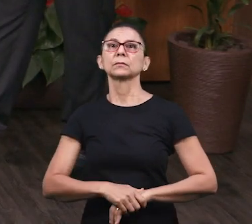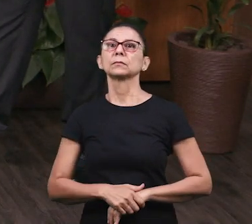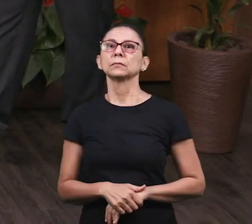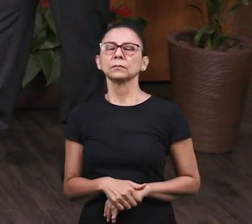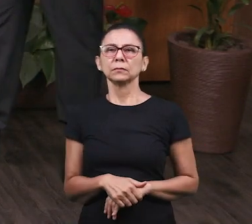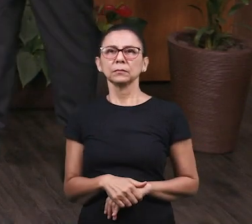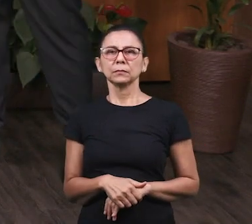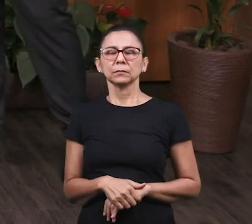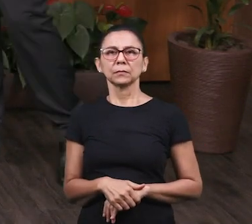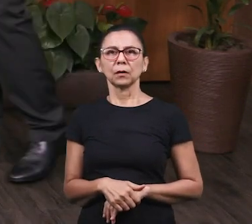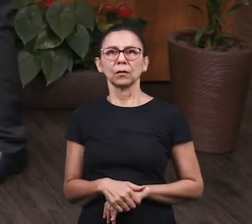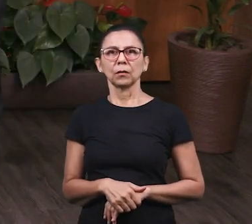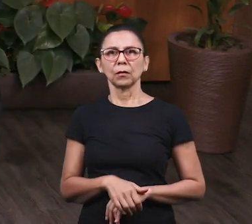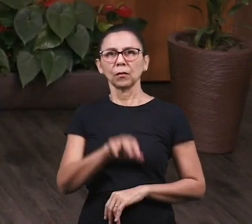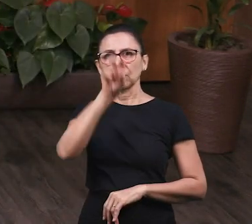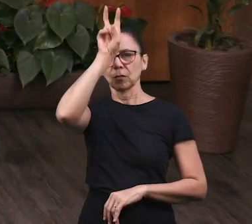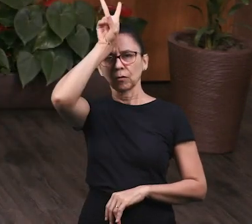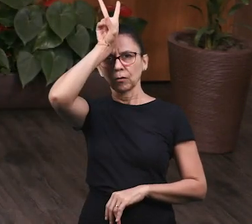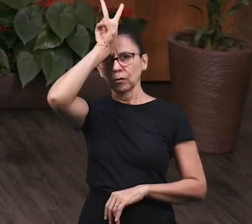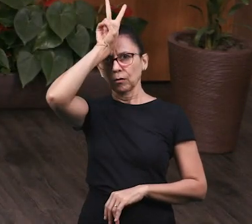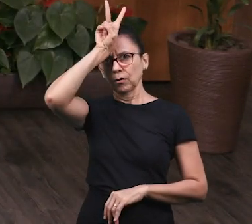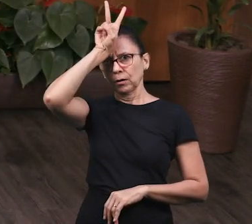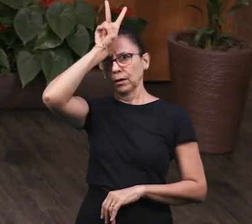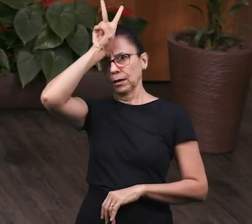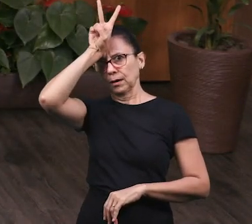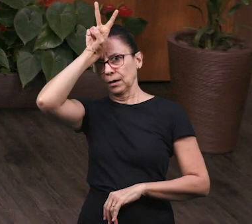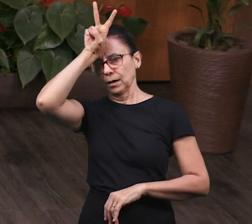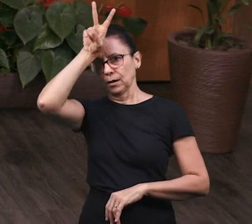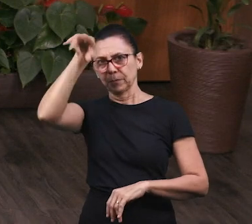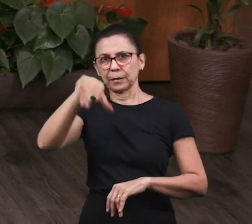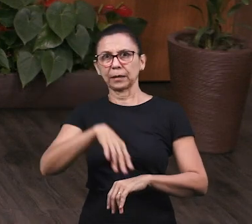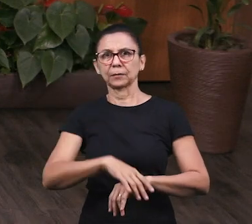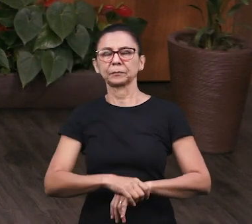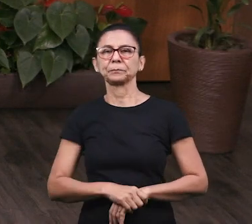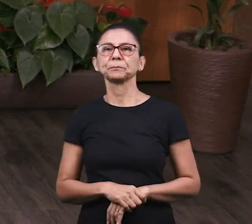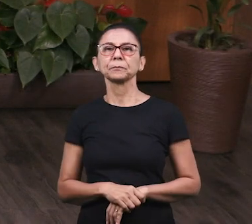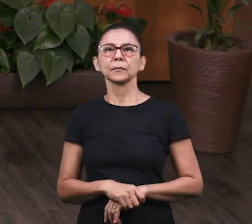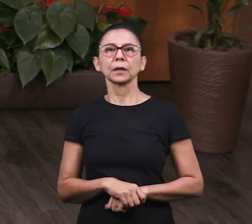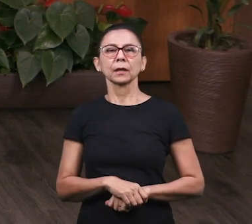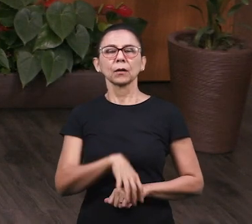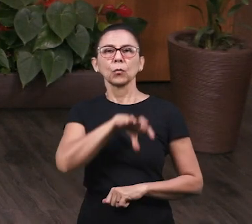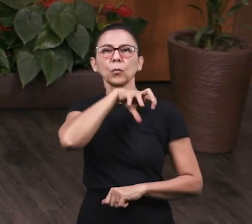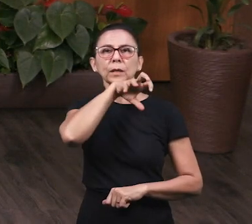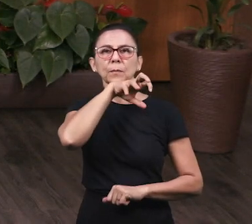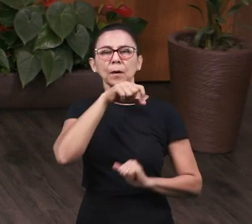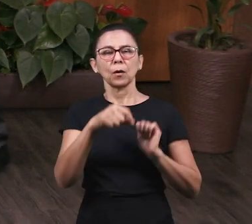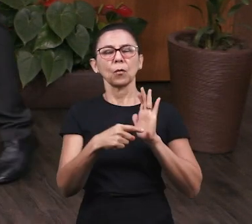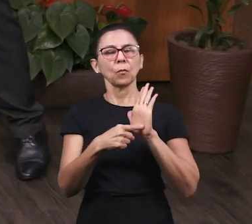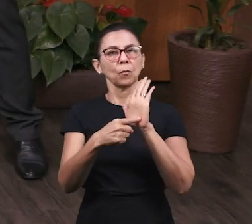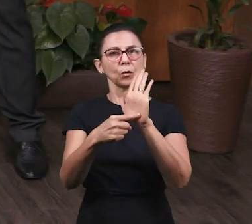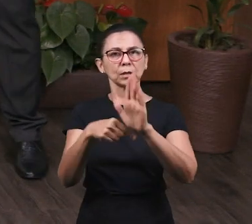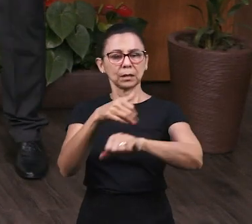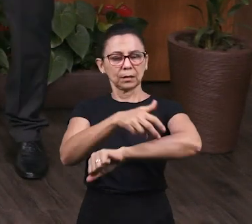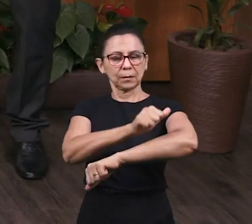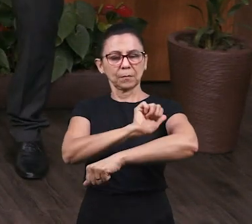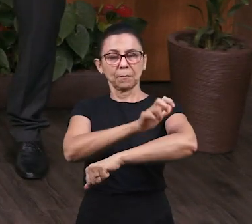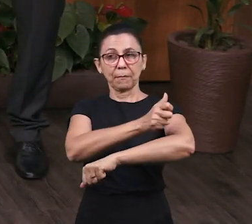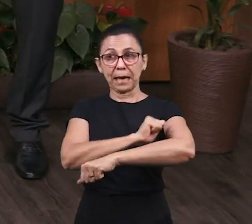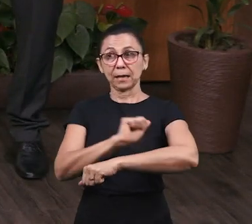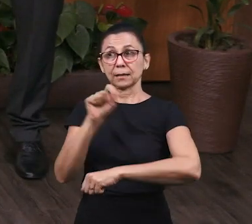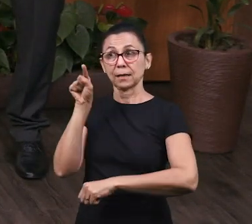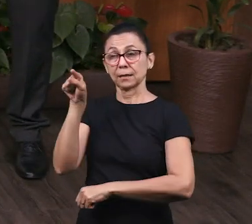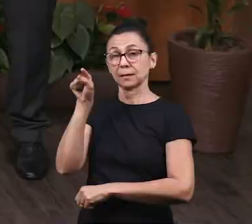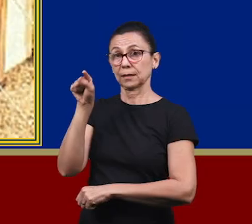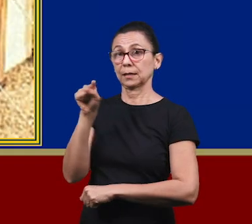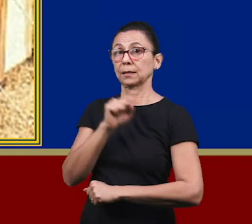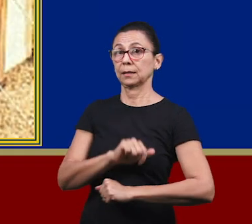de chèvre qu'elle a, c'est une illustration. Et on montre chacun des couvertures. Et